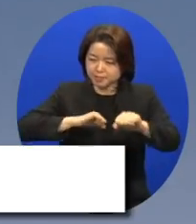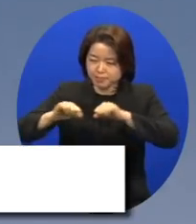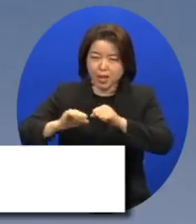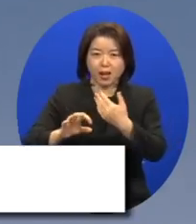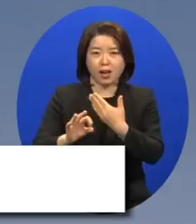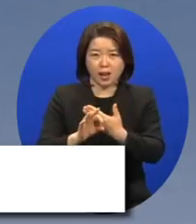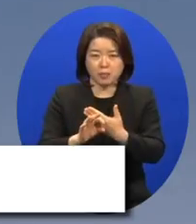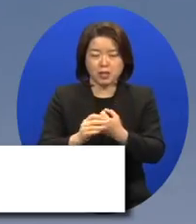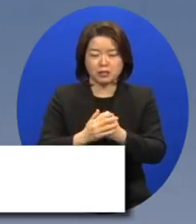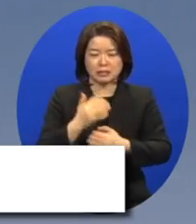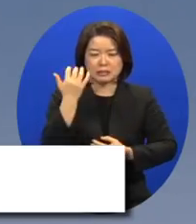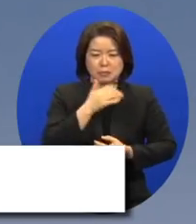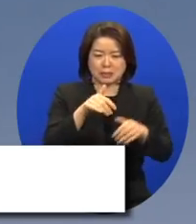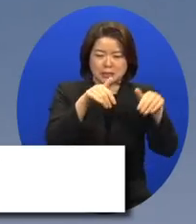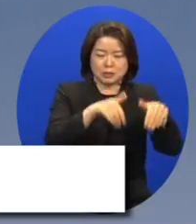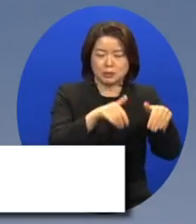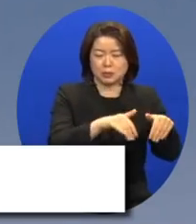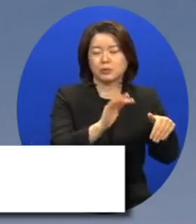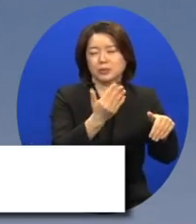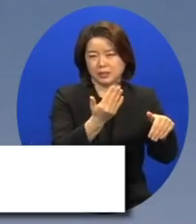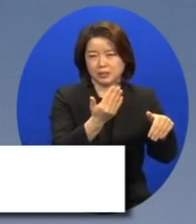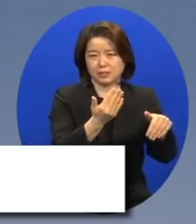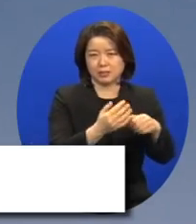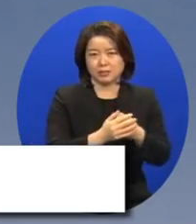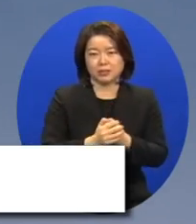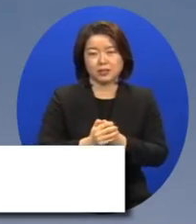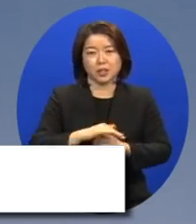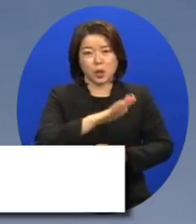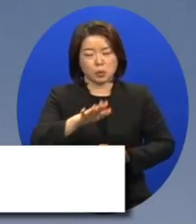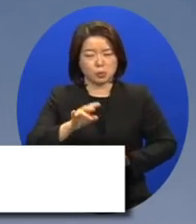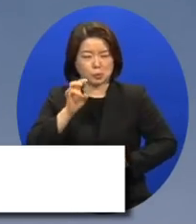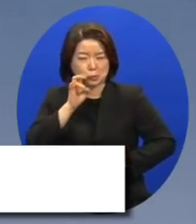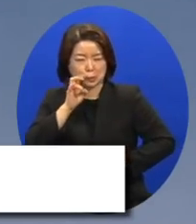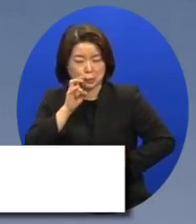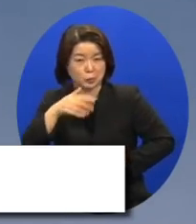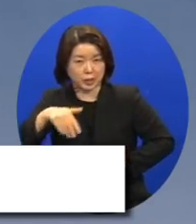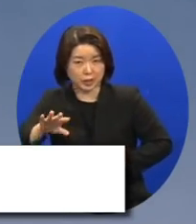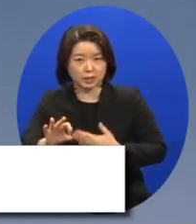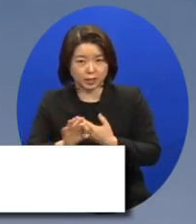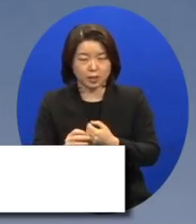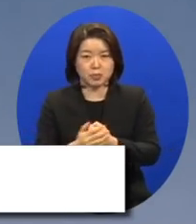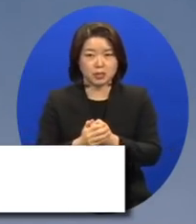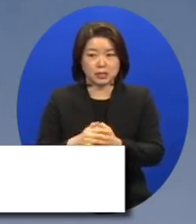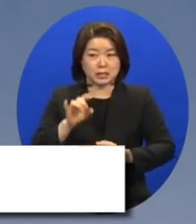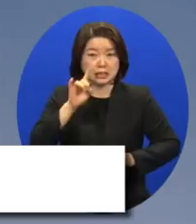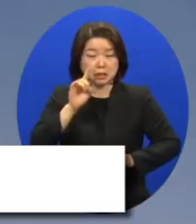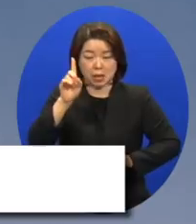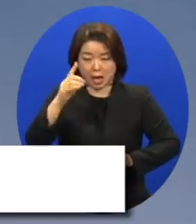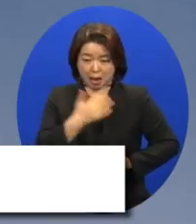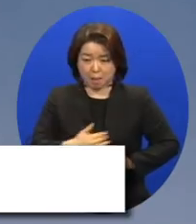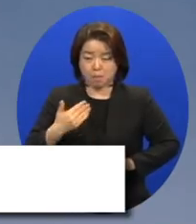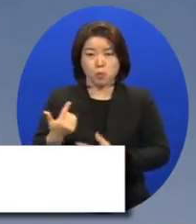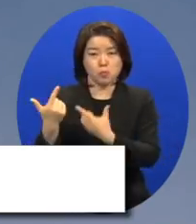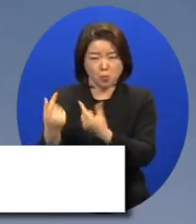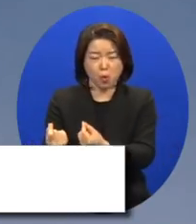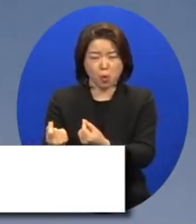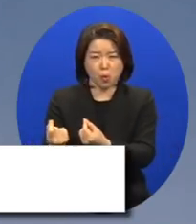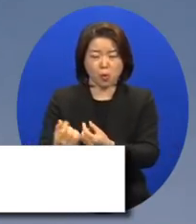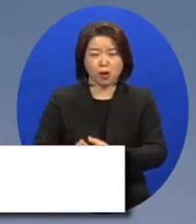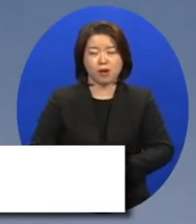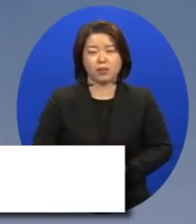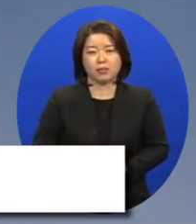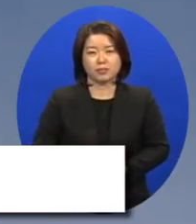되면 음란의 종이 됩니다 우리가 창녀에게 가면 창녀 한 몸이 되는 겁니다